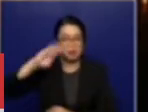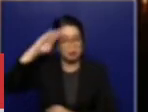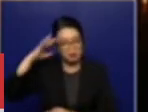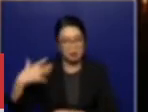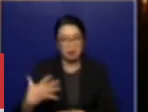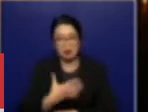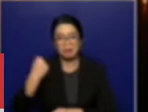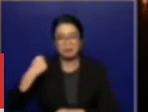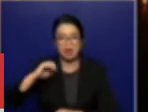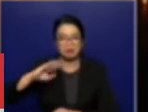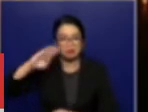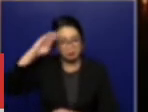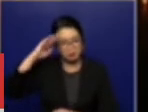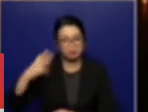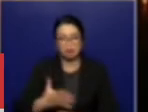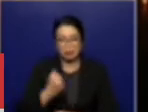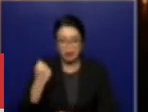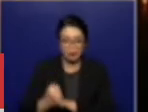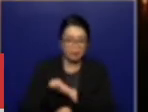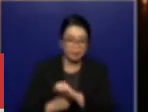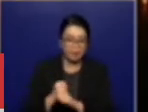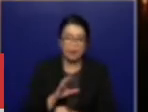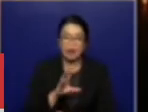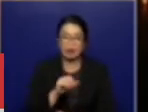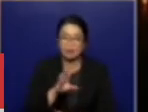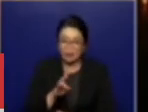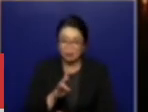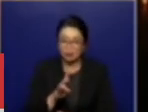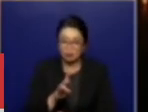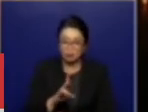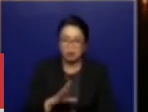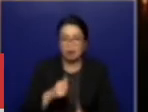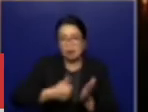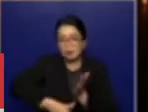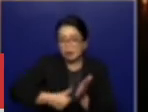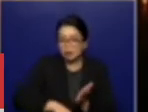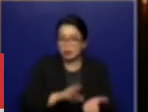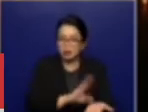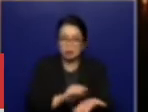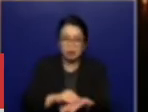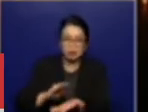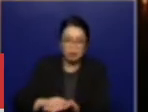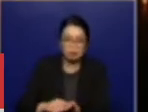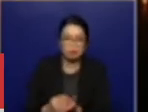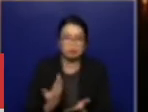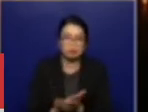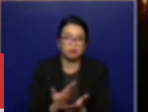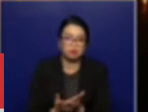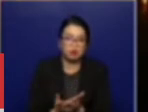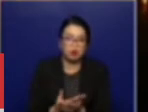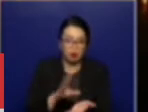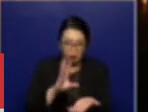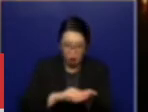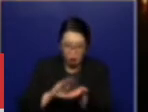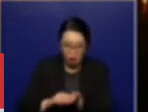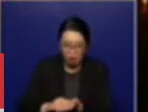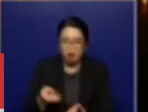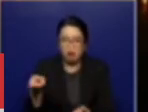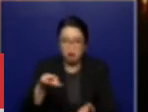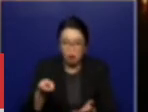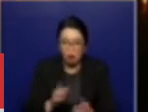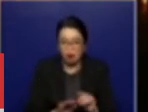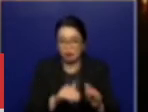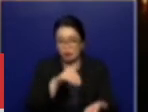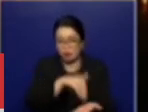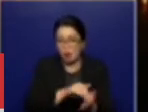รีพลเอกประยุทธ์ยึดอำนาจปี57เป็นต้นมานะครับการจัดเก็บภาษีจากนั้นเนี่ยมันต่ำกว่าประมาณการบางปีเ